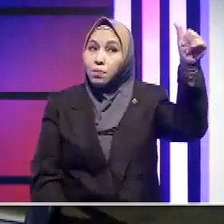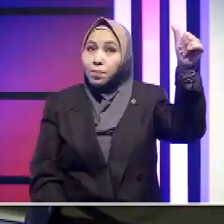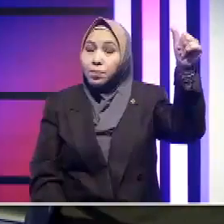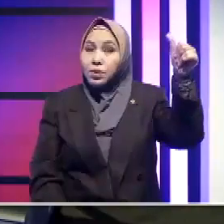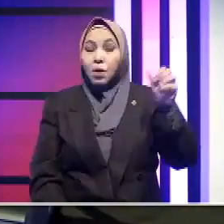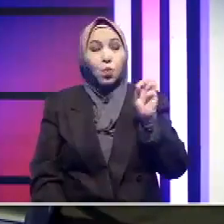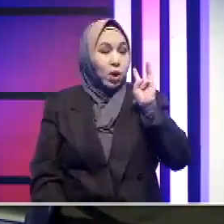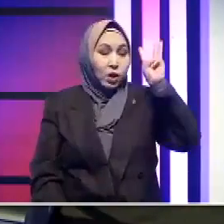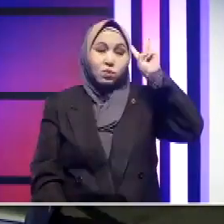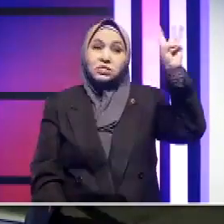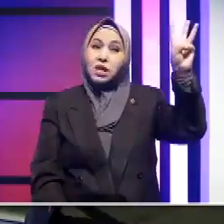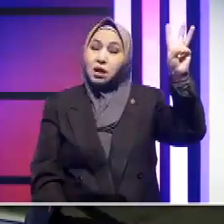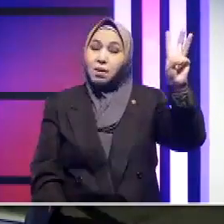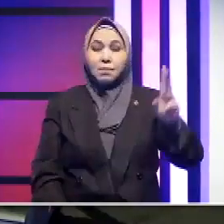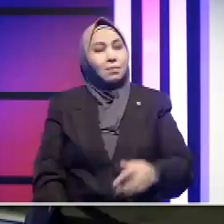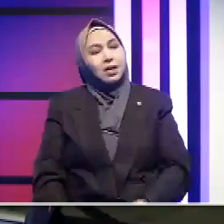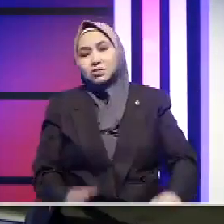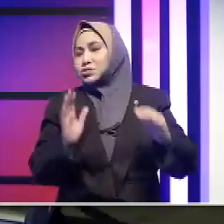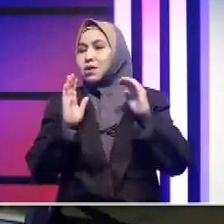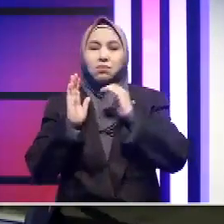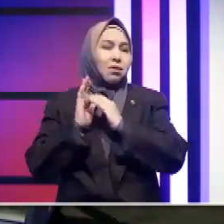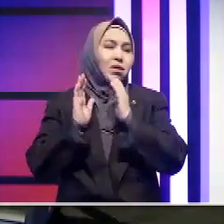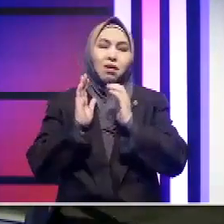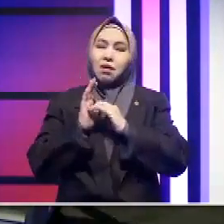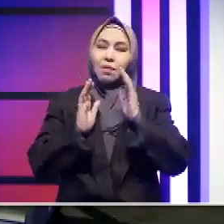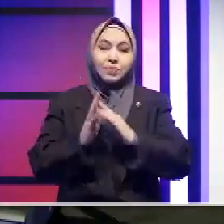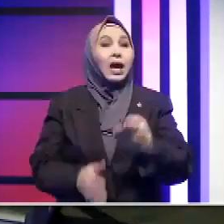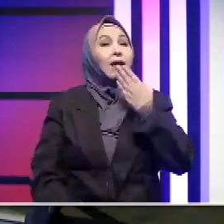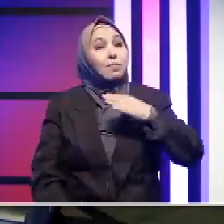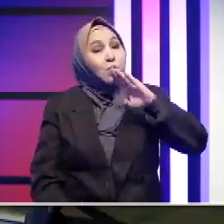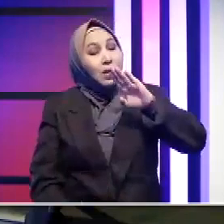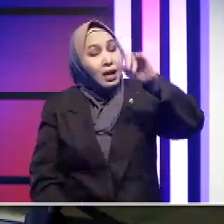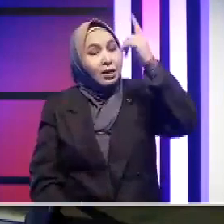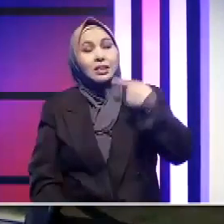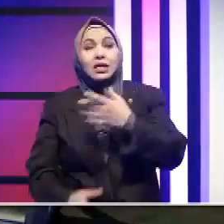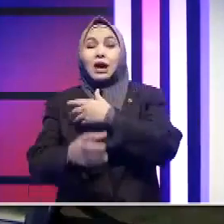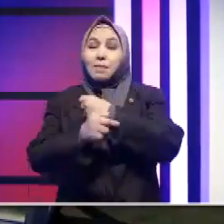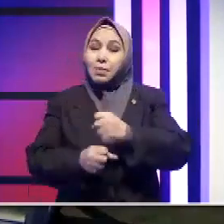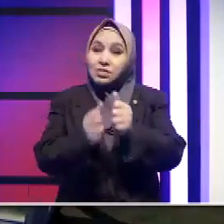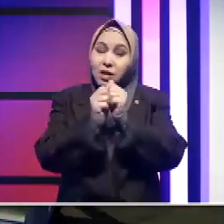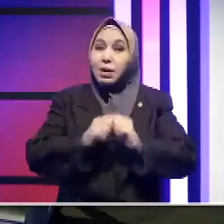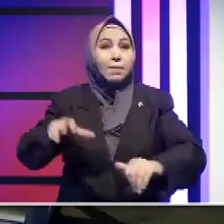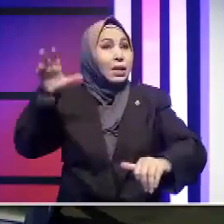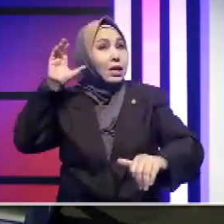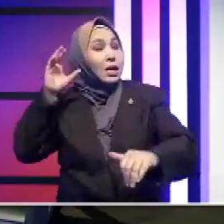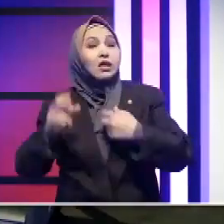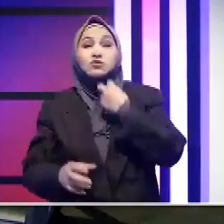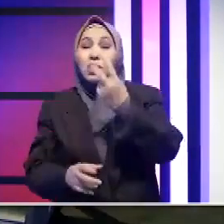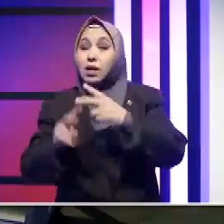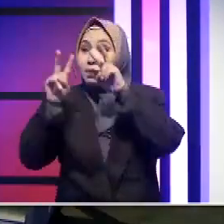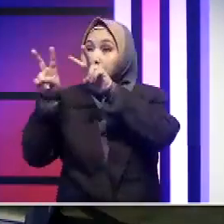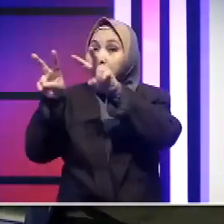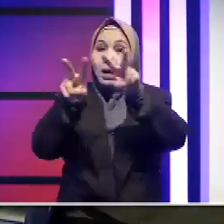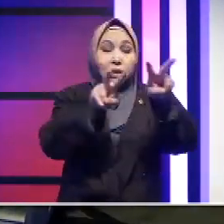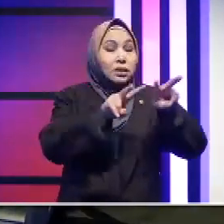Hai Waalaikumsalam Masya Allah Alhamdulillah kita dapat bersama ya mendengar suara dan kita enak memerhati